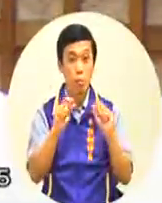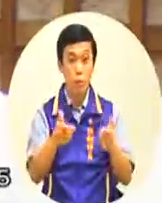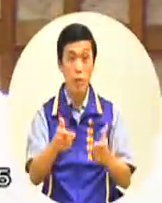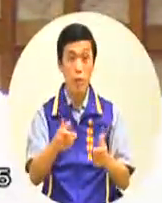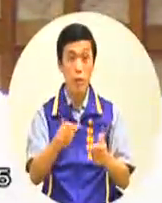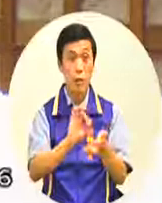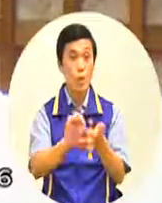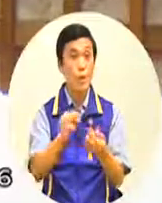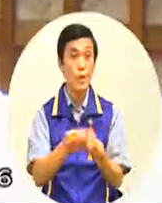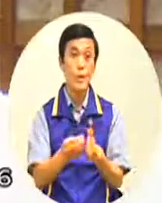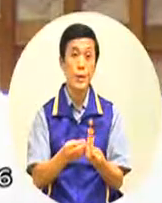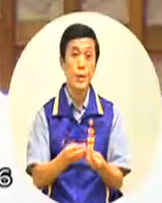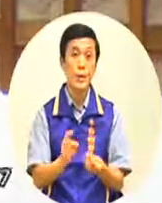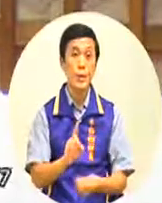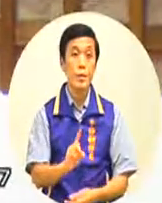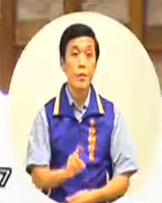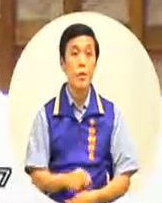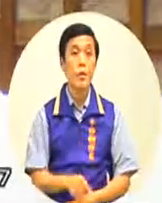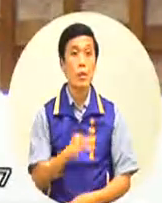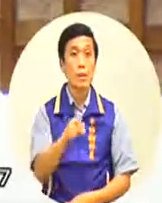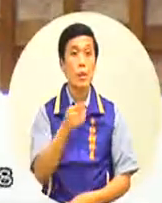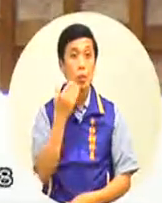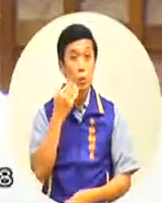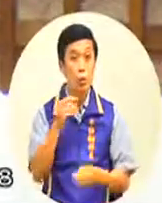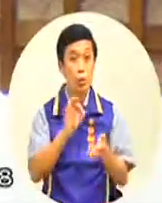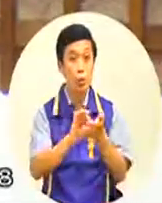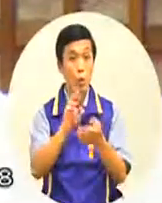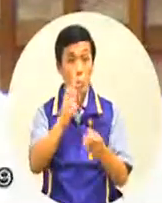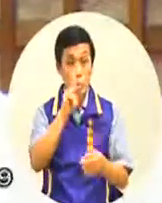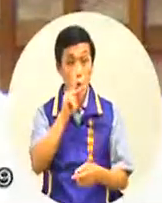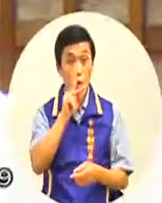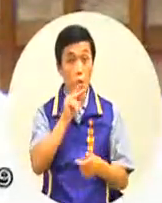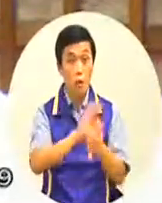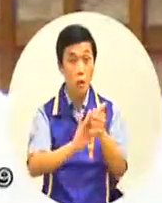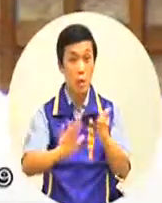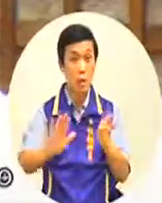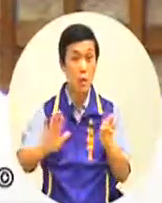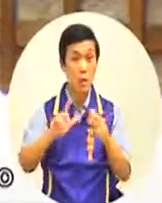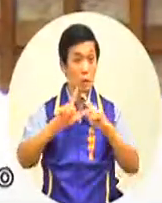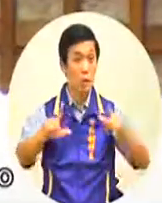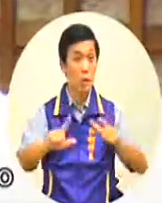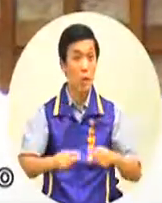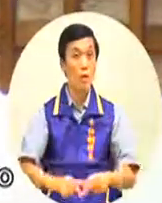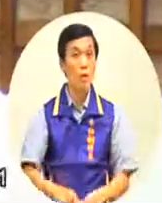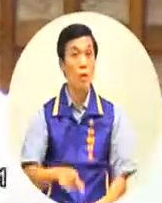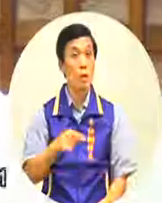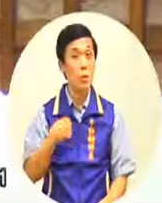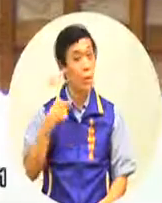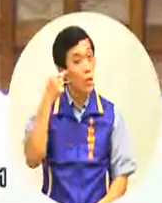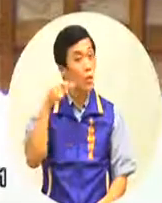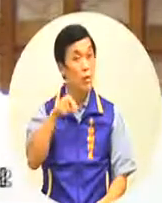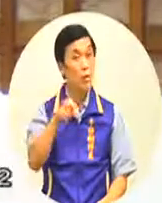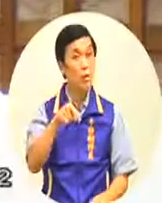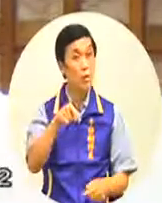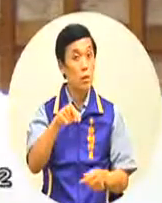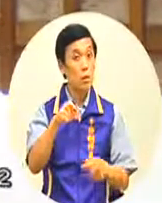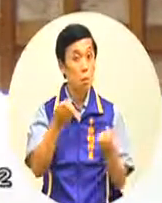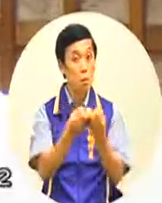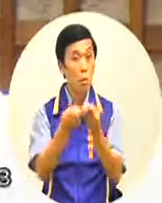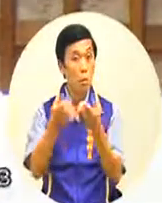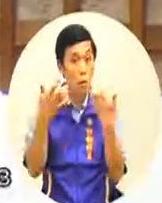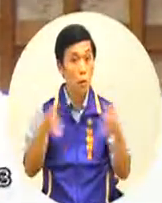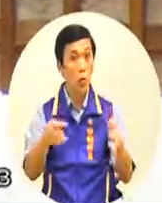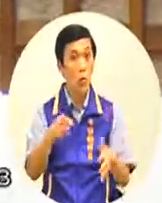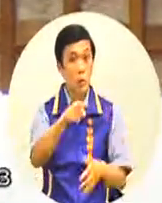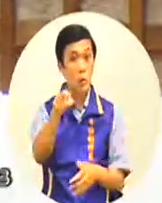唔对的，会细胞会伤着呢。爱脑死呢？我看足侪这个问题吼，您